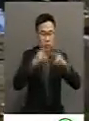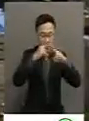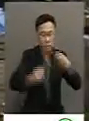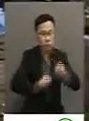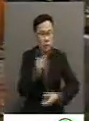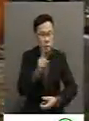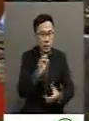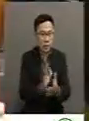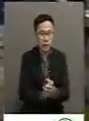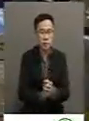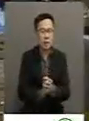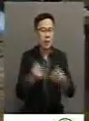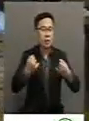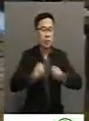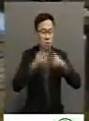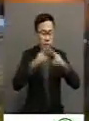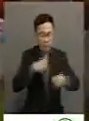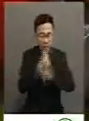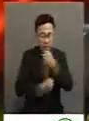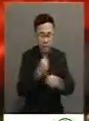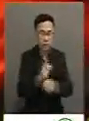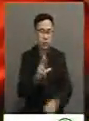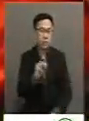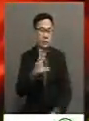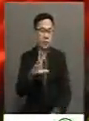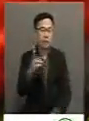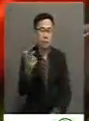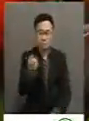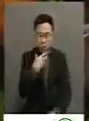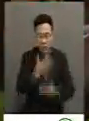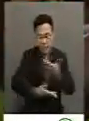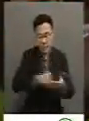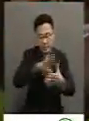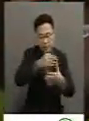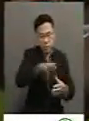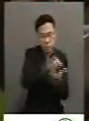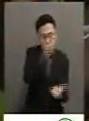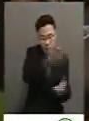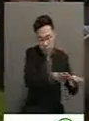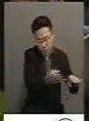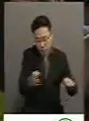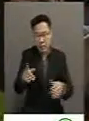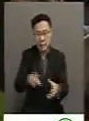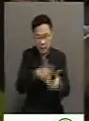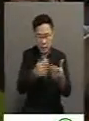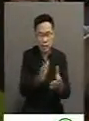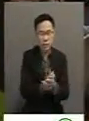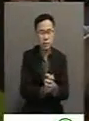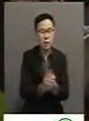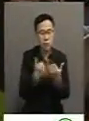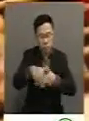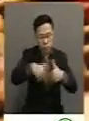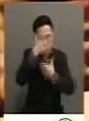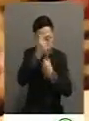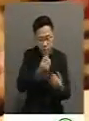ค่ะชื่อว่าคุณสาววันคำสุกันอายุ33ปีบอกว่าขายมาสักพักหนึ่งแล้วแล้วก็ได้รับกระแสความสน